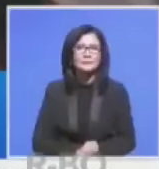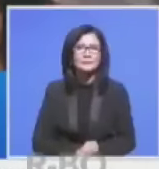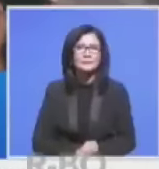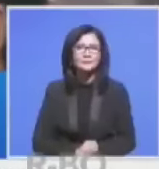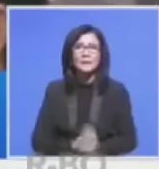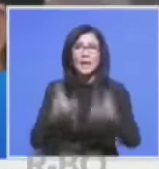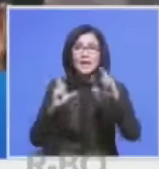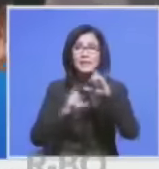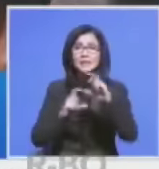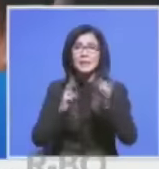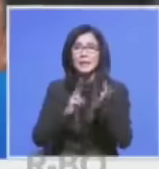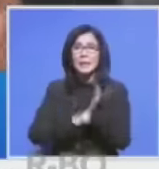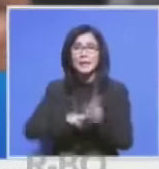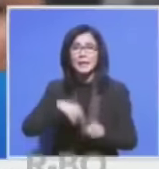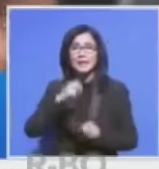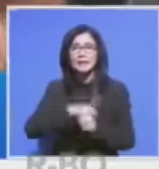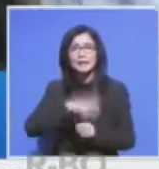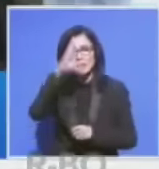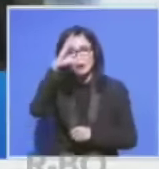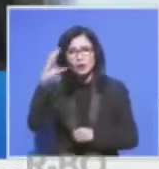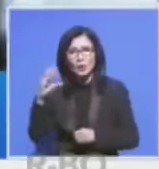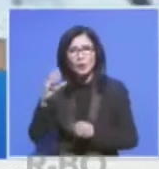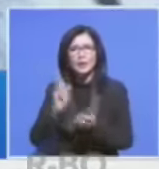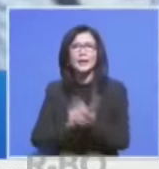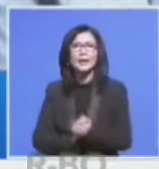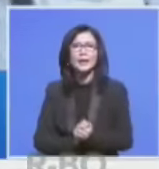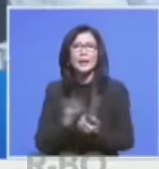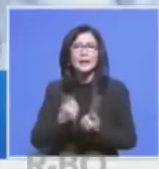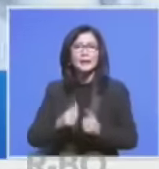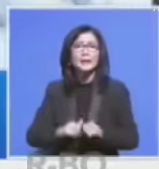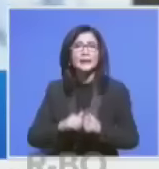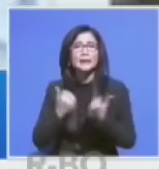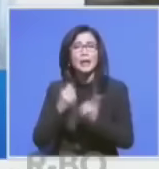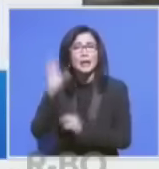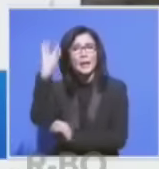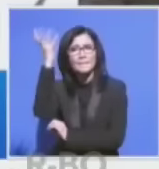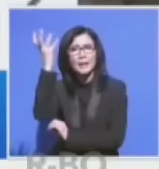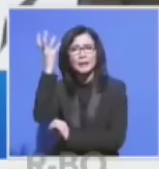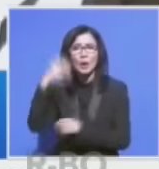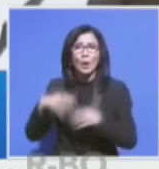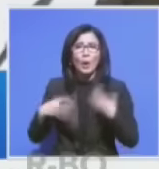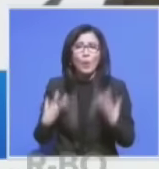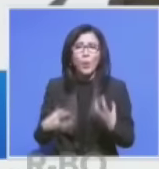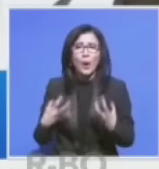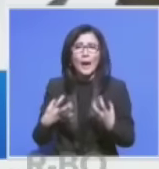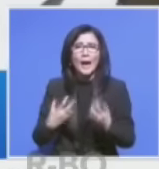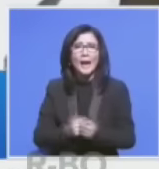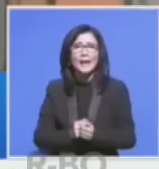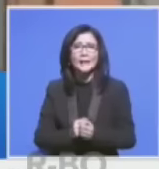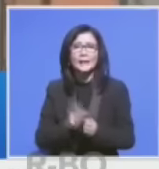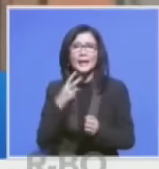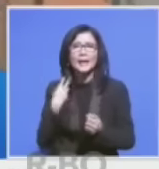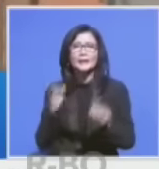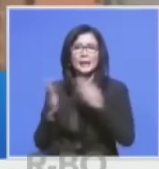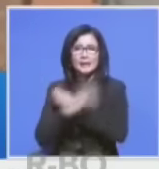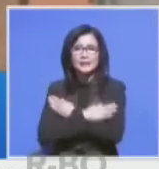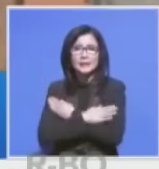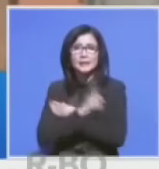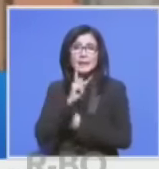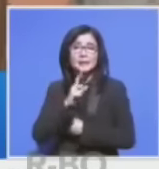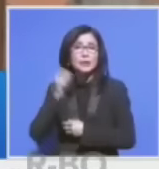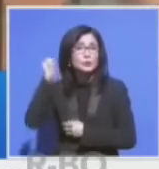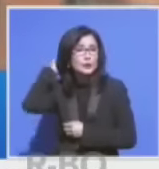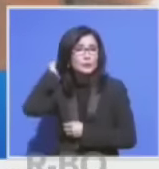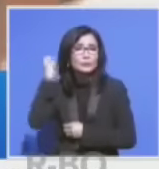Senin sore warga perumahan Taman Kota Permai 2, Priuk Kota Tangerang, Banten, geger dengan penemuan jenazah ibu dan dua anaknya di dalam